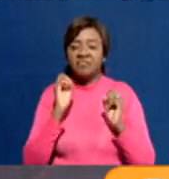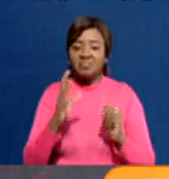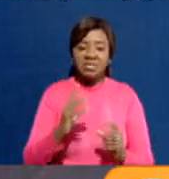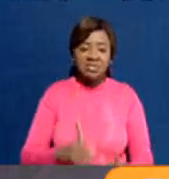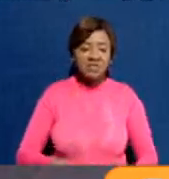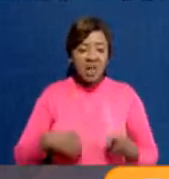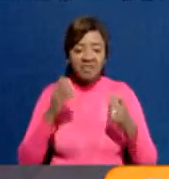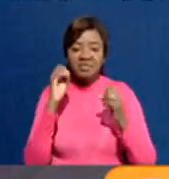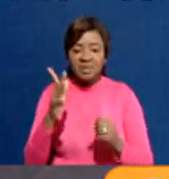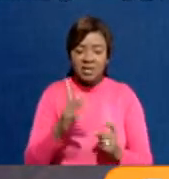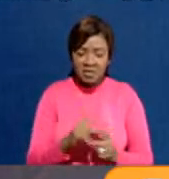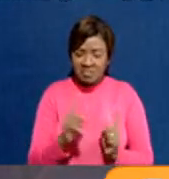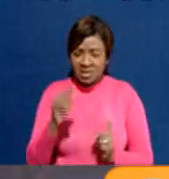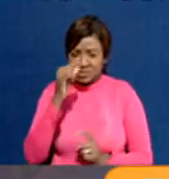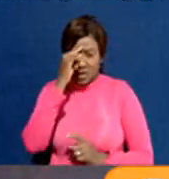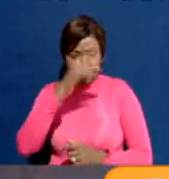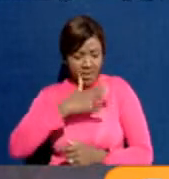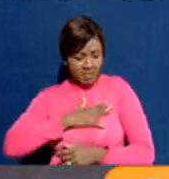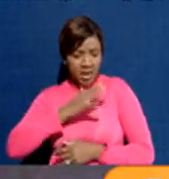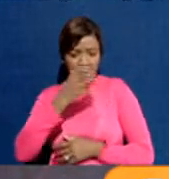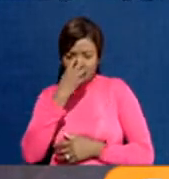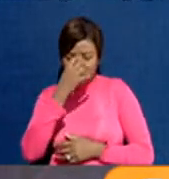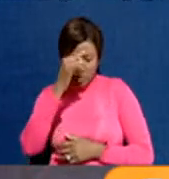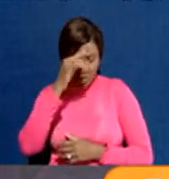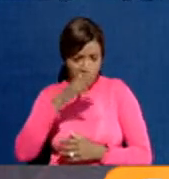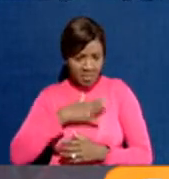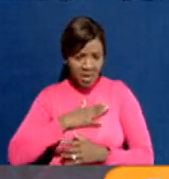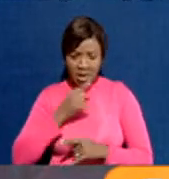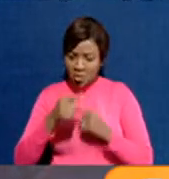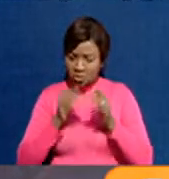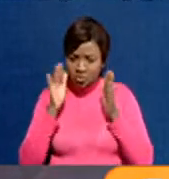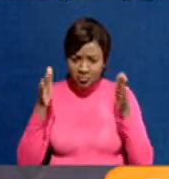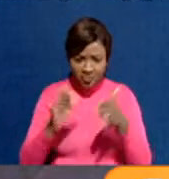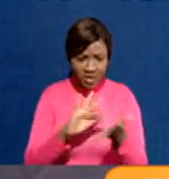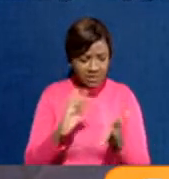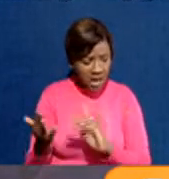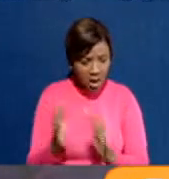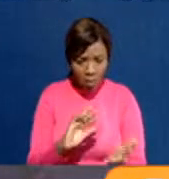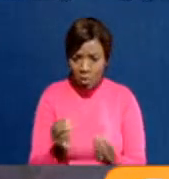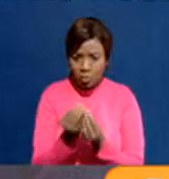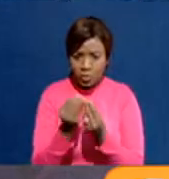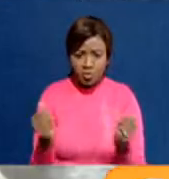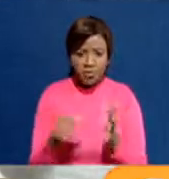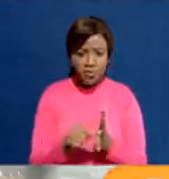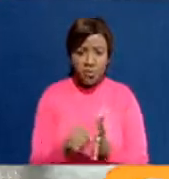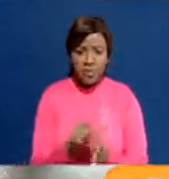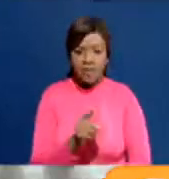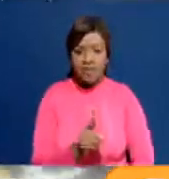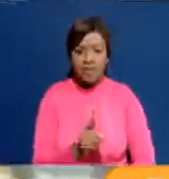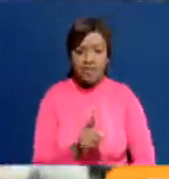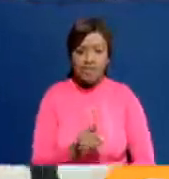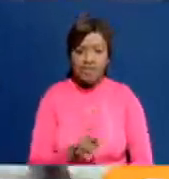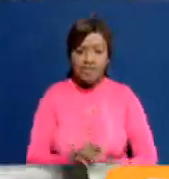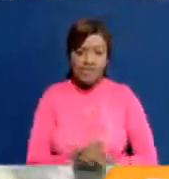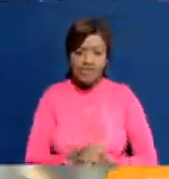anasema serikali yake inaendelea kuangazia. Ben Kirui ana maelezo zaidi.